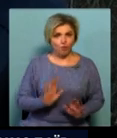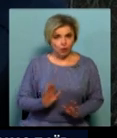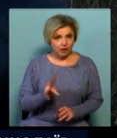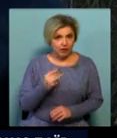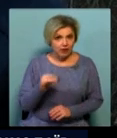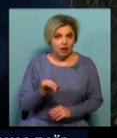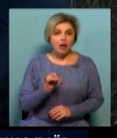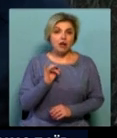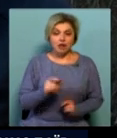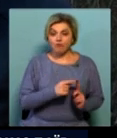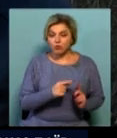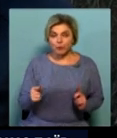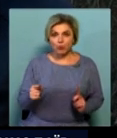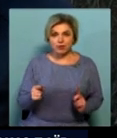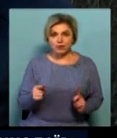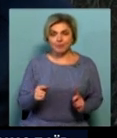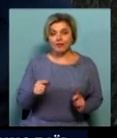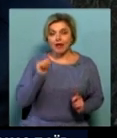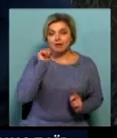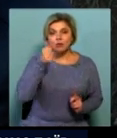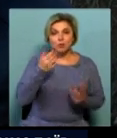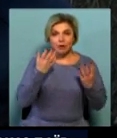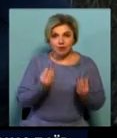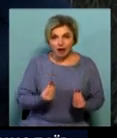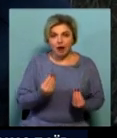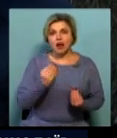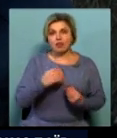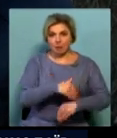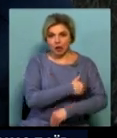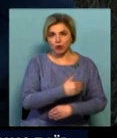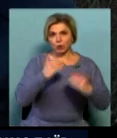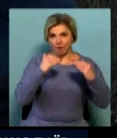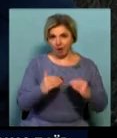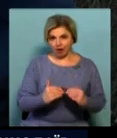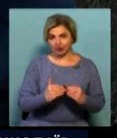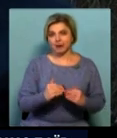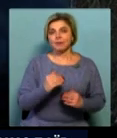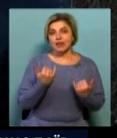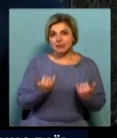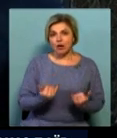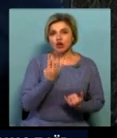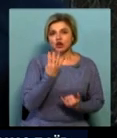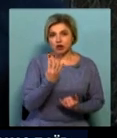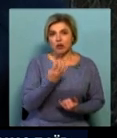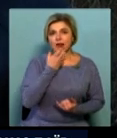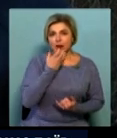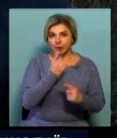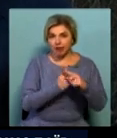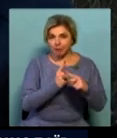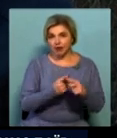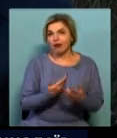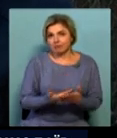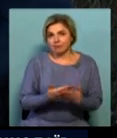і протягом наступного дня буде температура падати. Зараз у нас 4 градуси тепла, майже